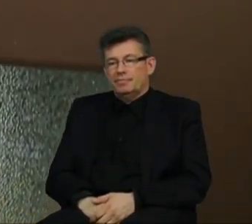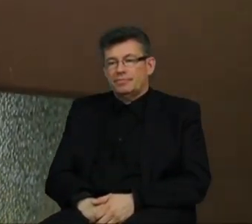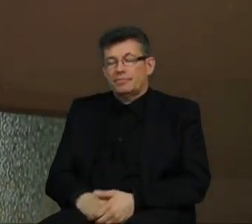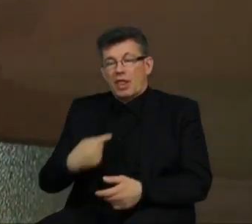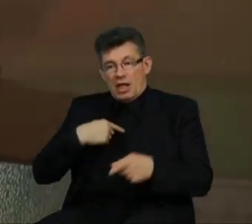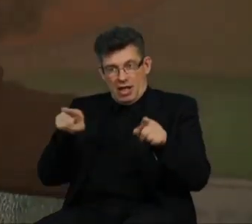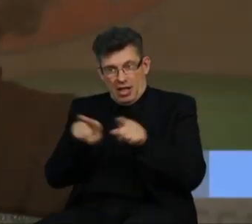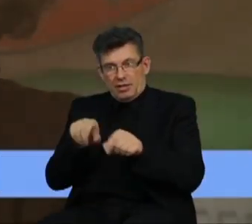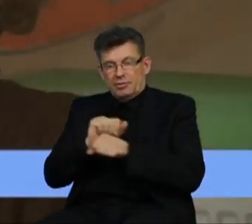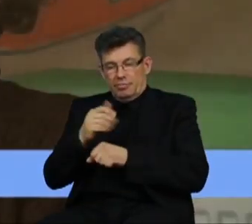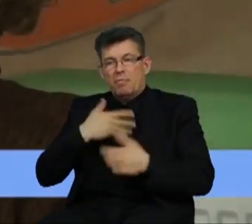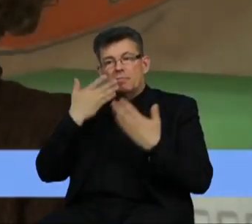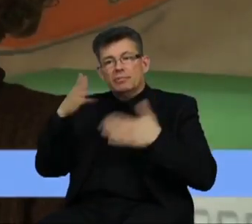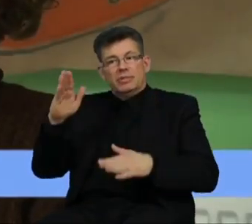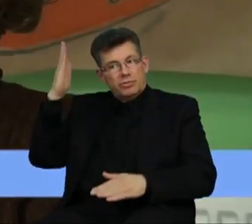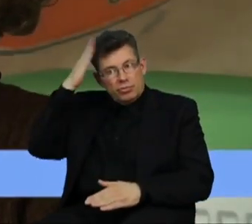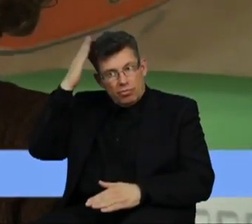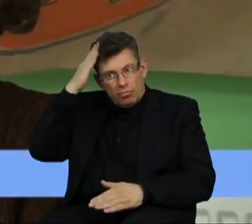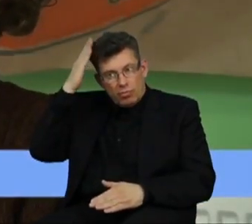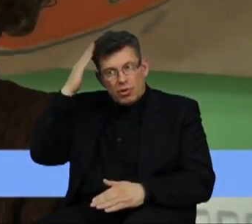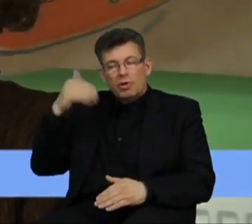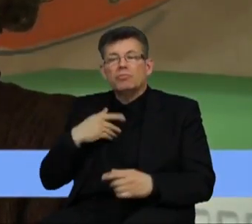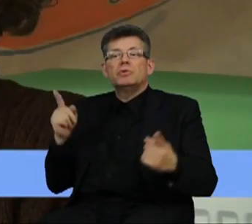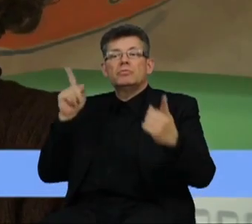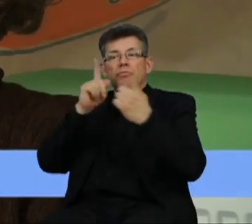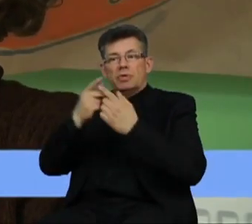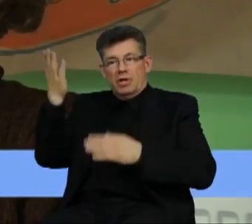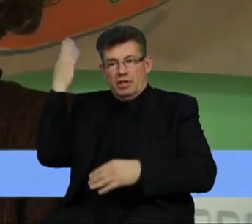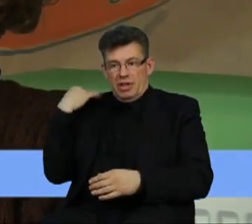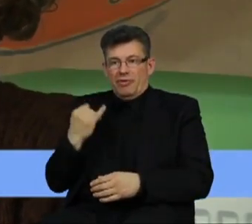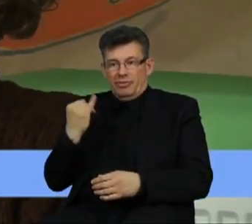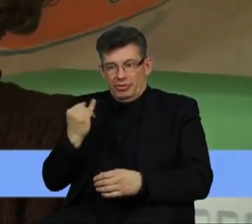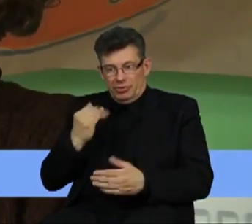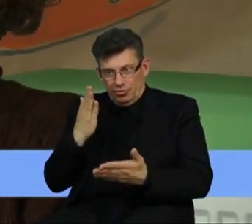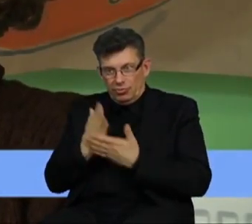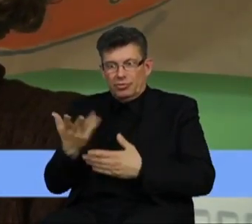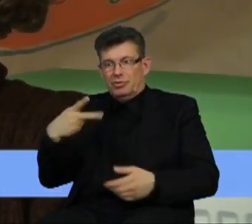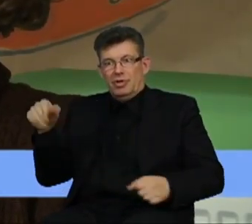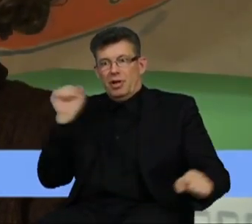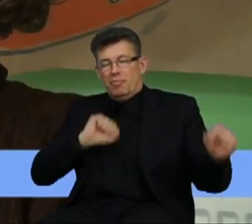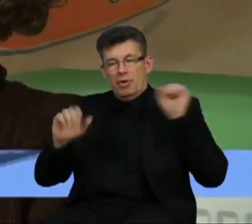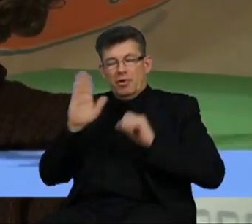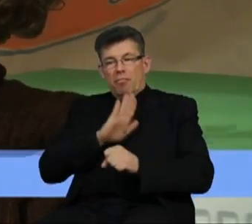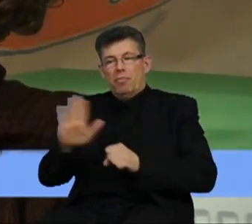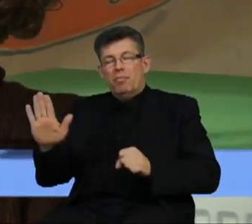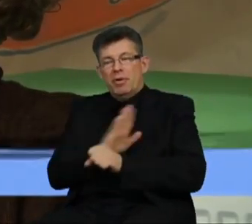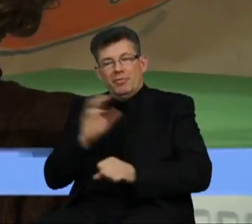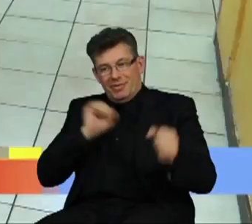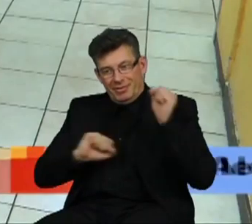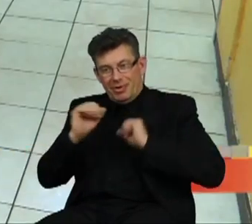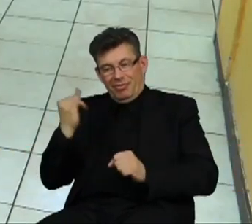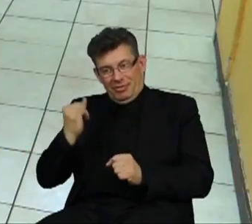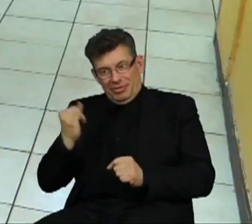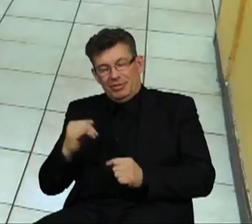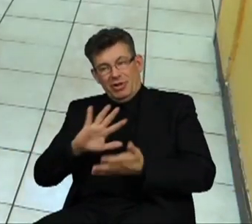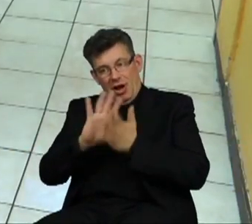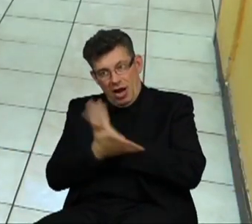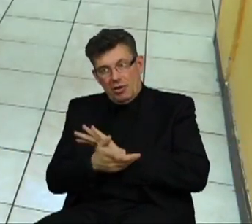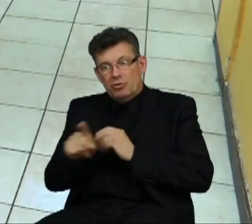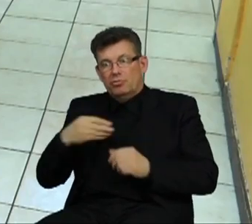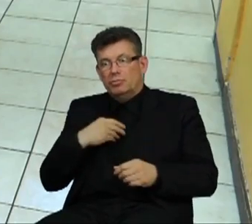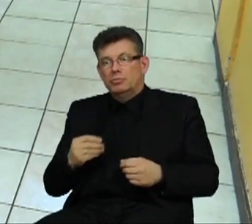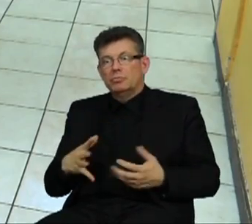Ja też jestem po porażeniu, więc miałam już styczność powiedzmy z dziećmi mocno niepełnosprawnymi jako dziecko na rehabilitacji. I też był dla